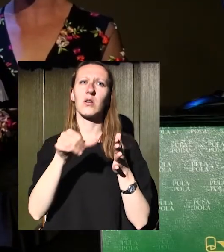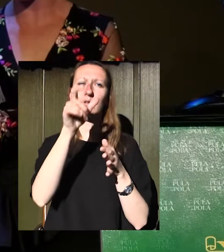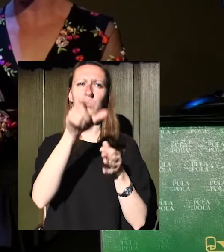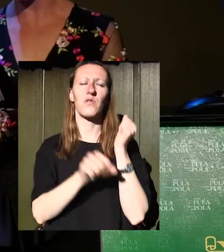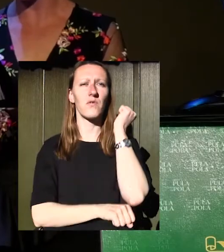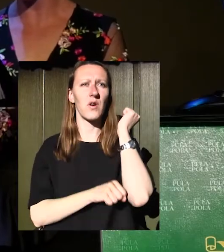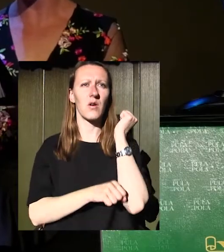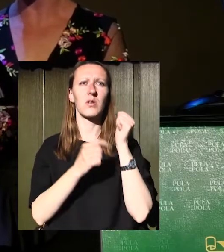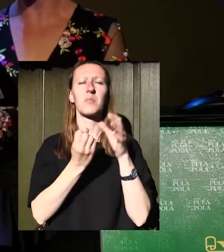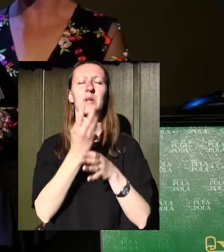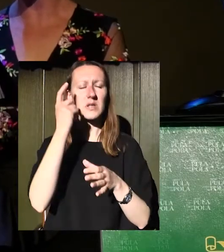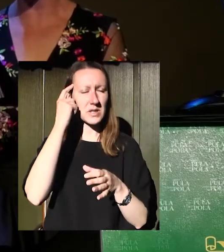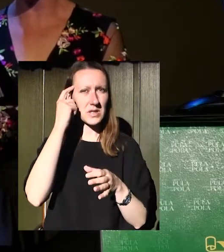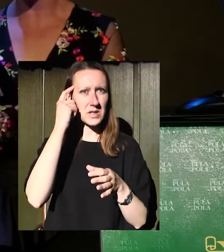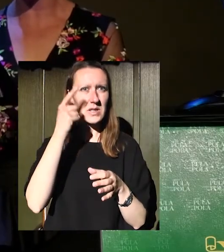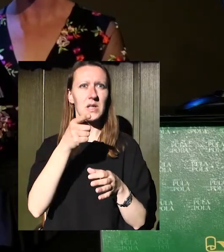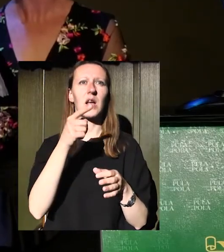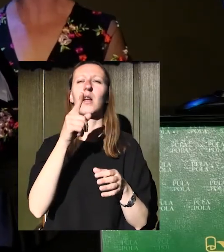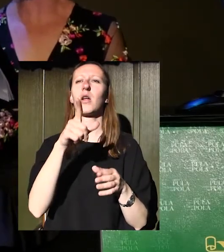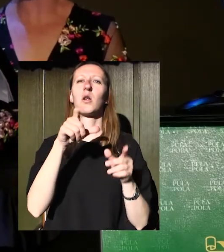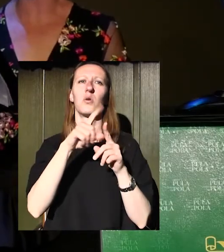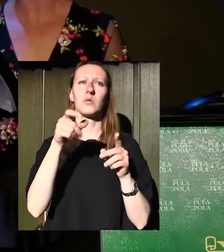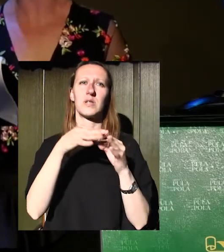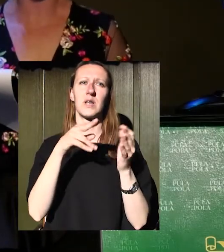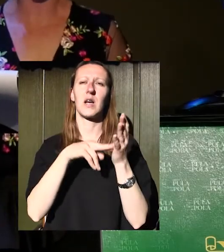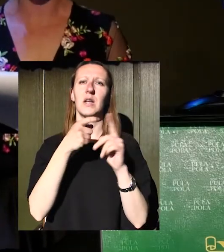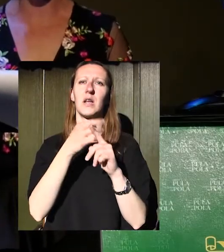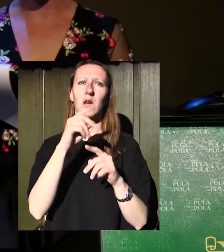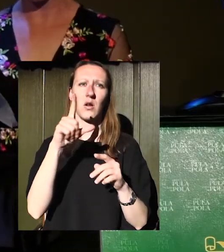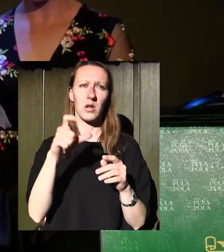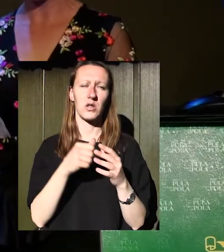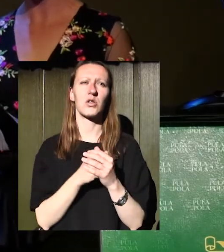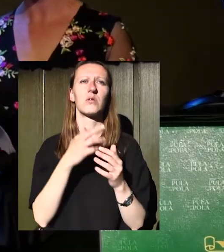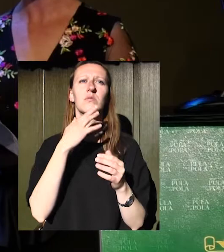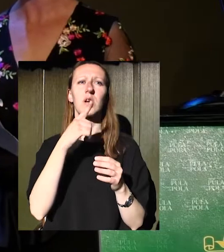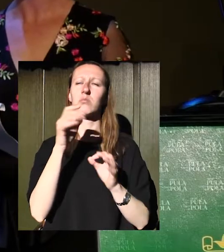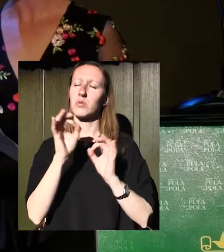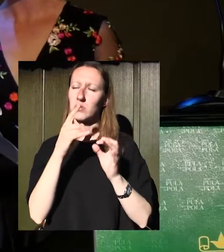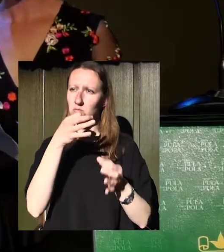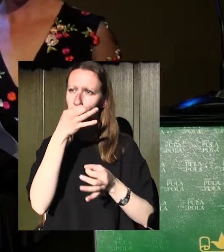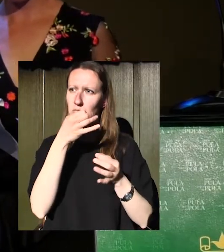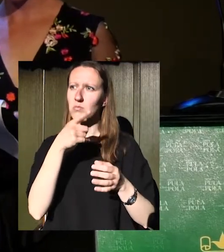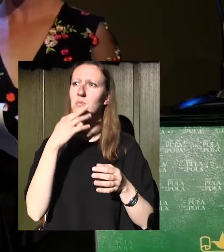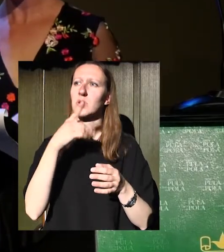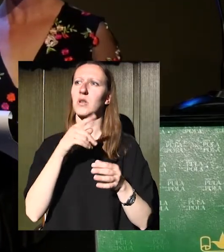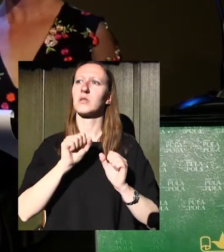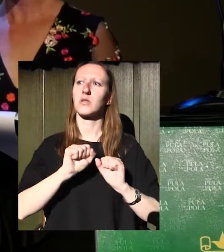se studentica Fakulteta prirodnih znanosti Lucija Nikolić. Per il contributo nei progetti di ricerca volti alla tutela del